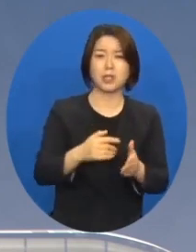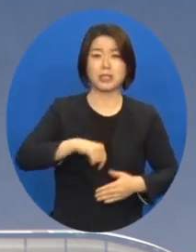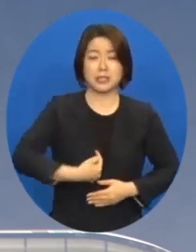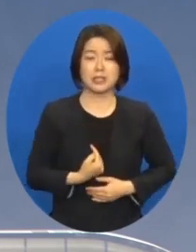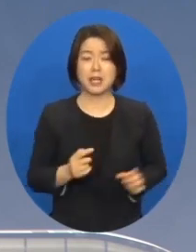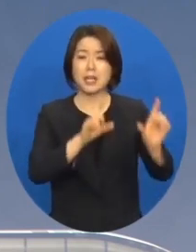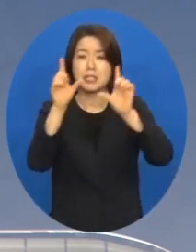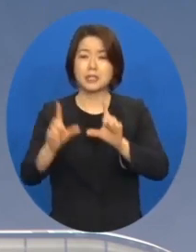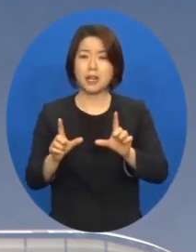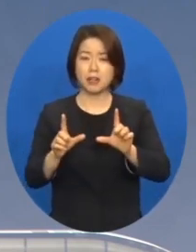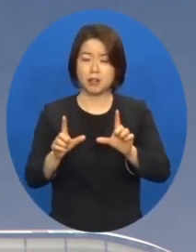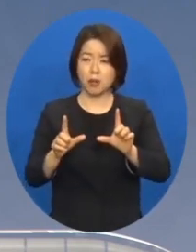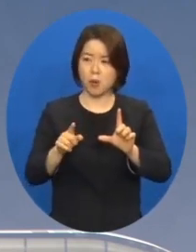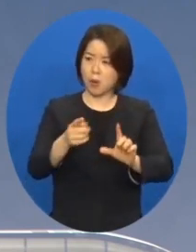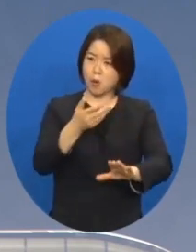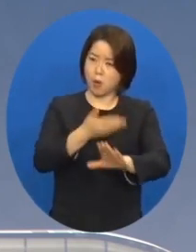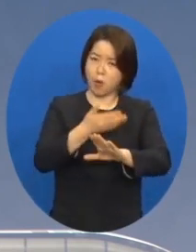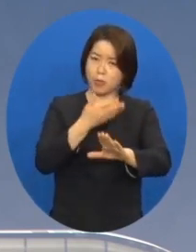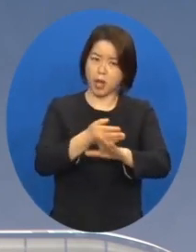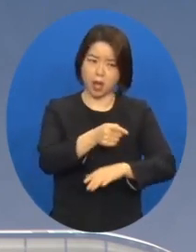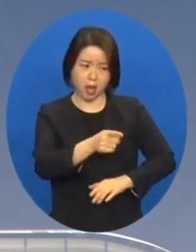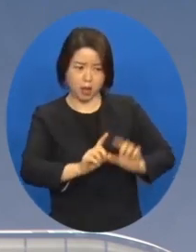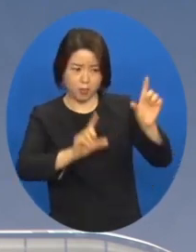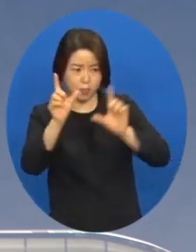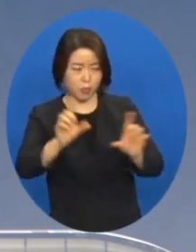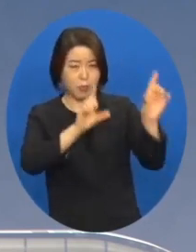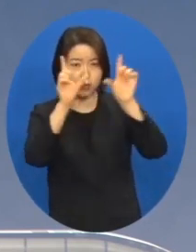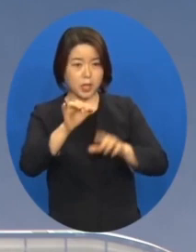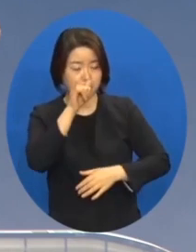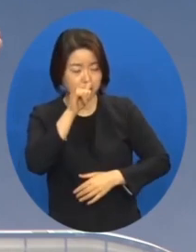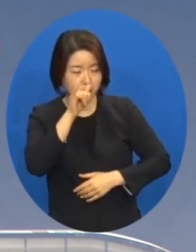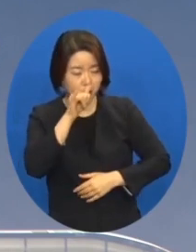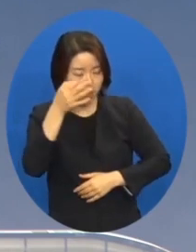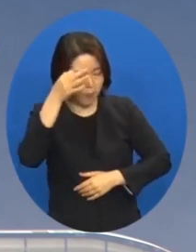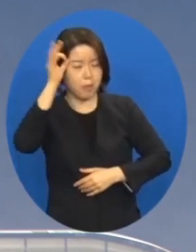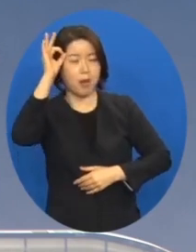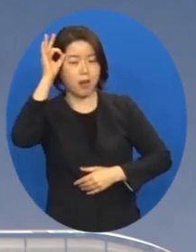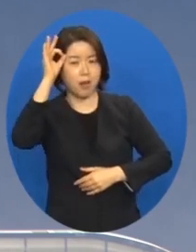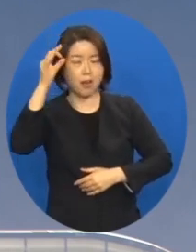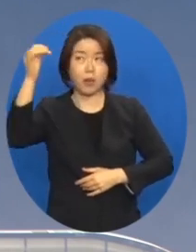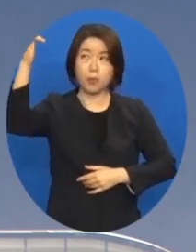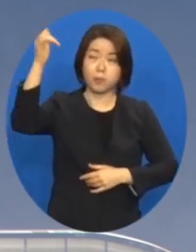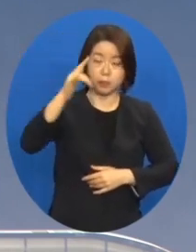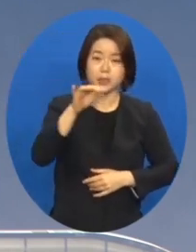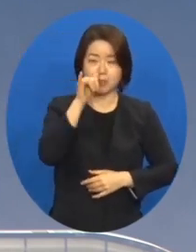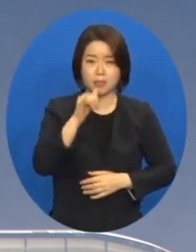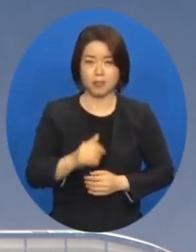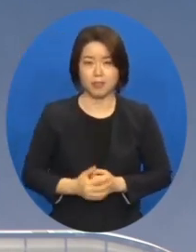삶과 전혀 다른 삶이 있다는 것을 깨닫는 빛이라고 했습니다.